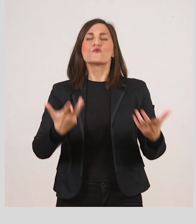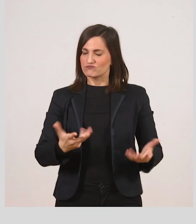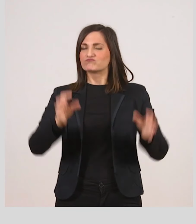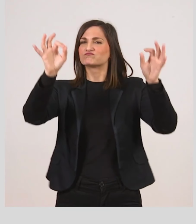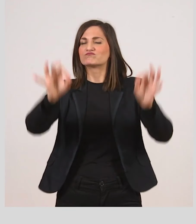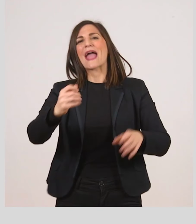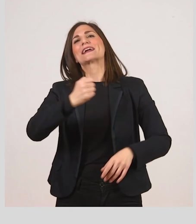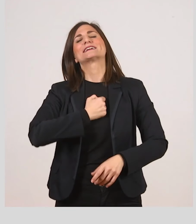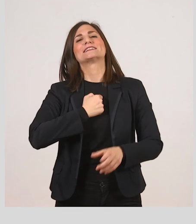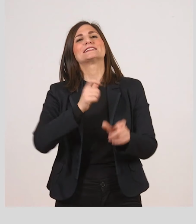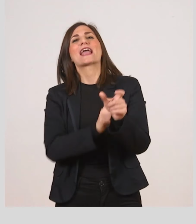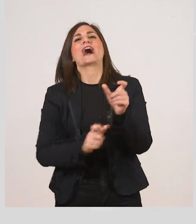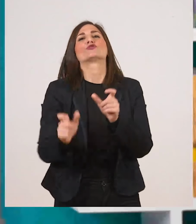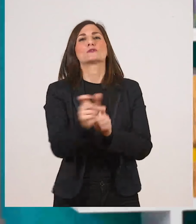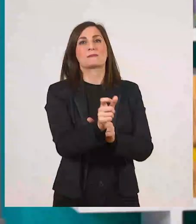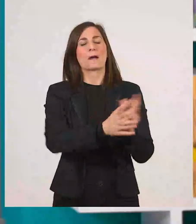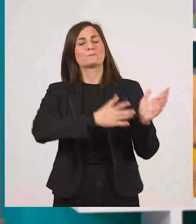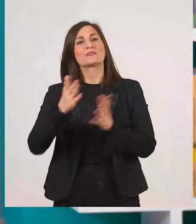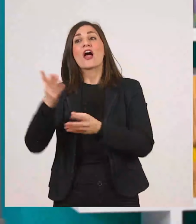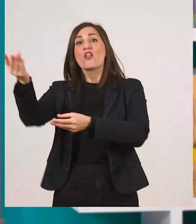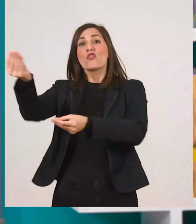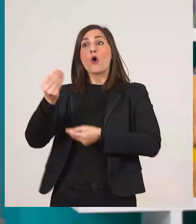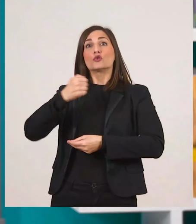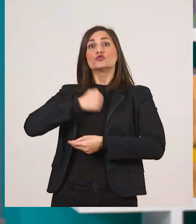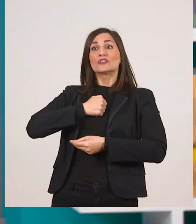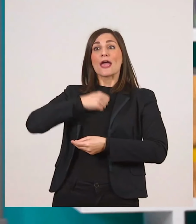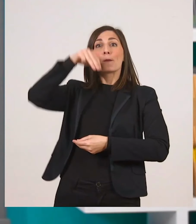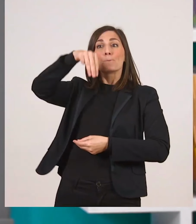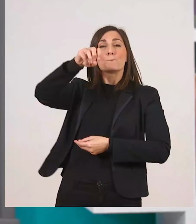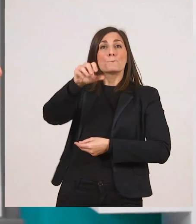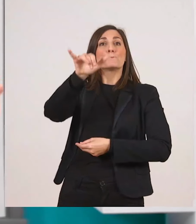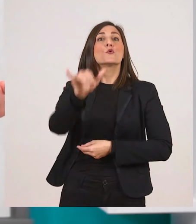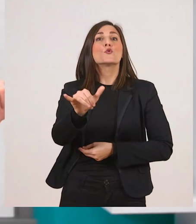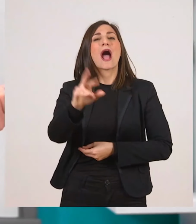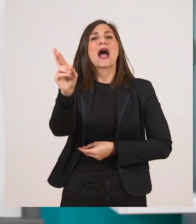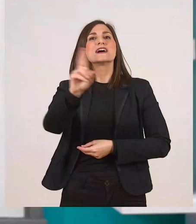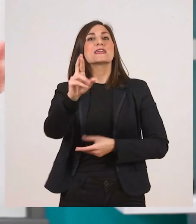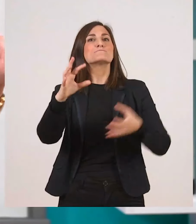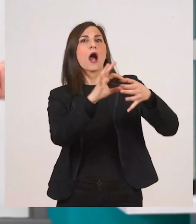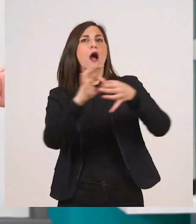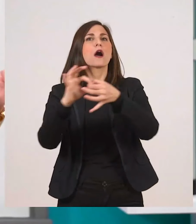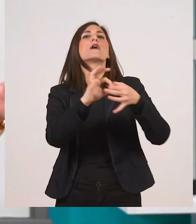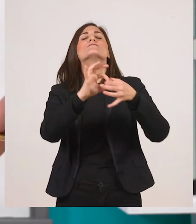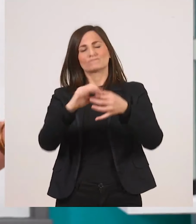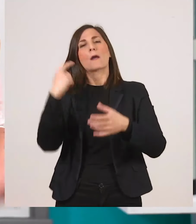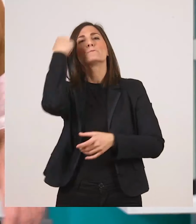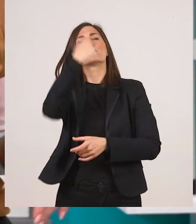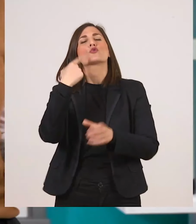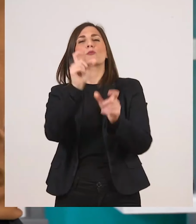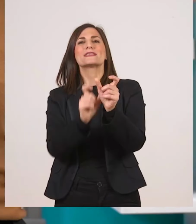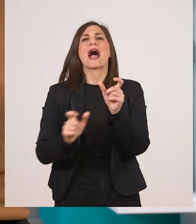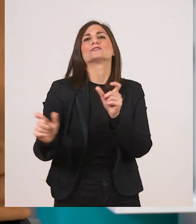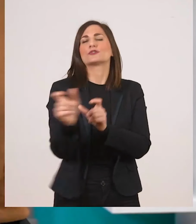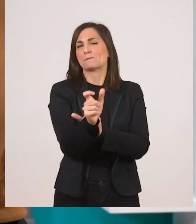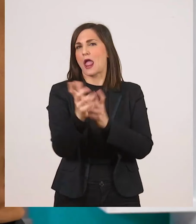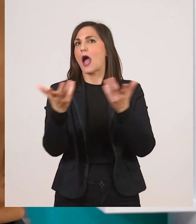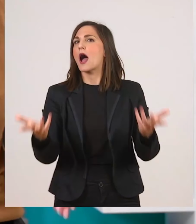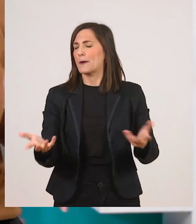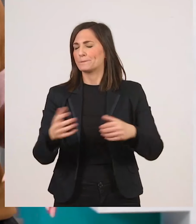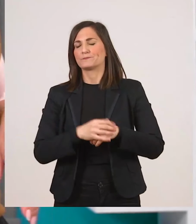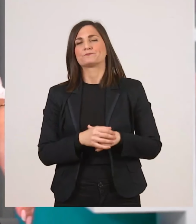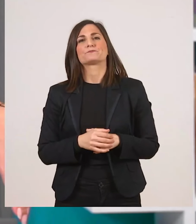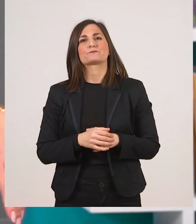κτητική. Δώσε μου το δικό μου παιχνίδι. Το μου όμως που είναι δίπλα στο δώσε είναι προσωπική αντωνυμία γιατί είναι δίπλα σε ρήμα. Όχι δικό μου είναι, έτσι